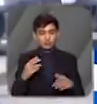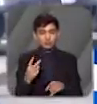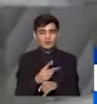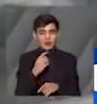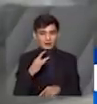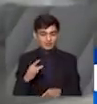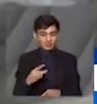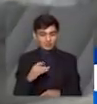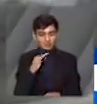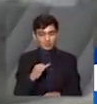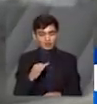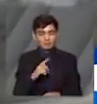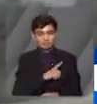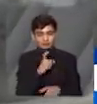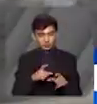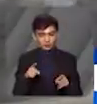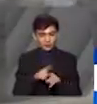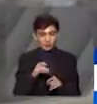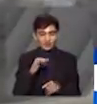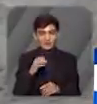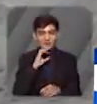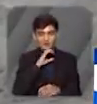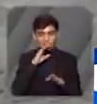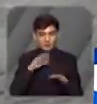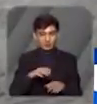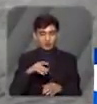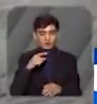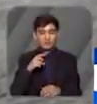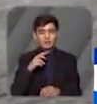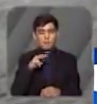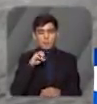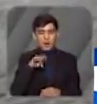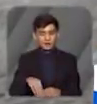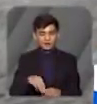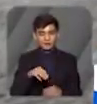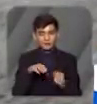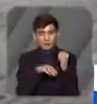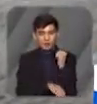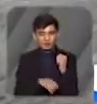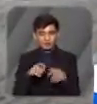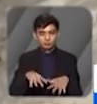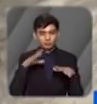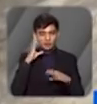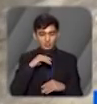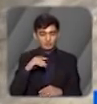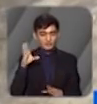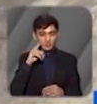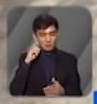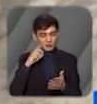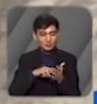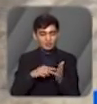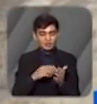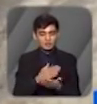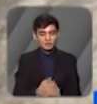көп болып отыр. Мамандарда елдің солтүстігінде көктемгі тасқын наурыз айының соңында басталады деген болжам бар. Руслан Жасланұлы,